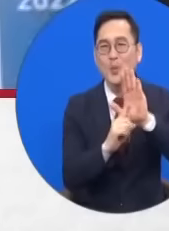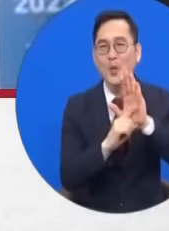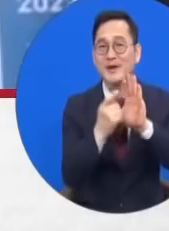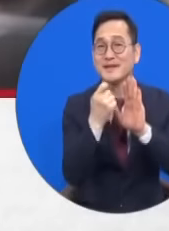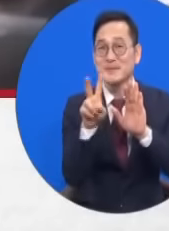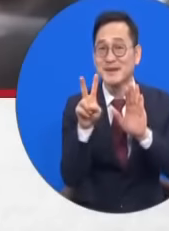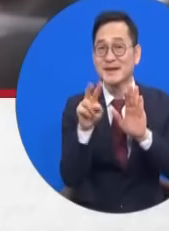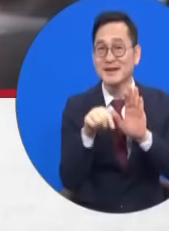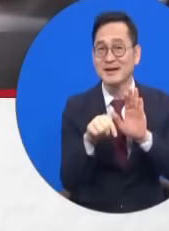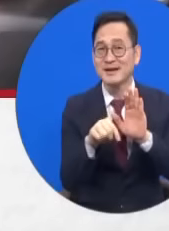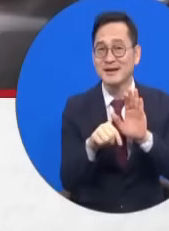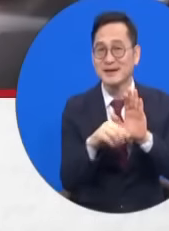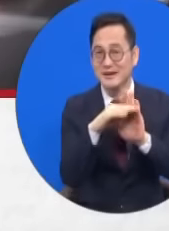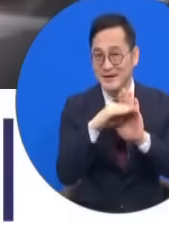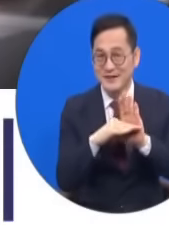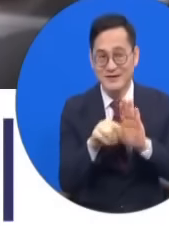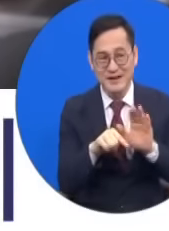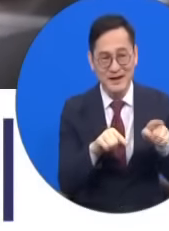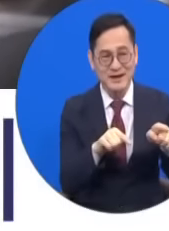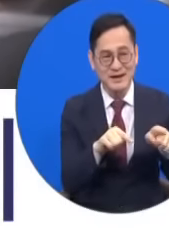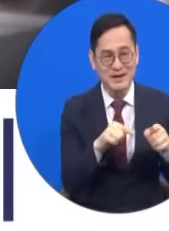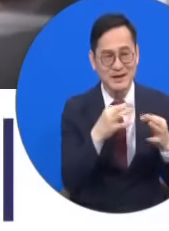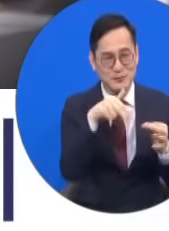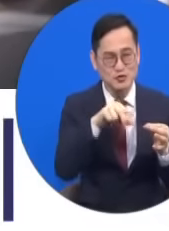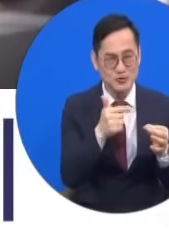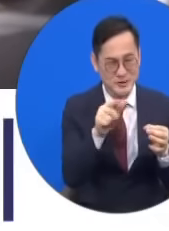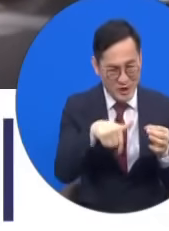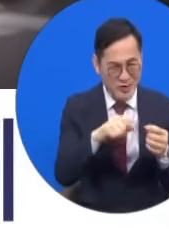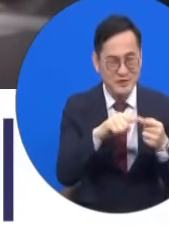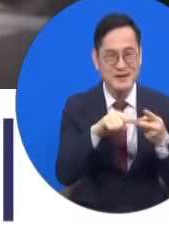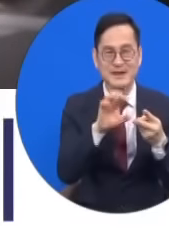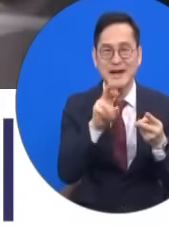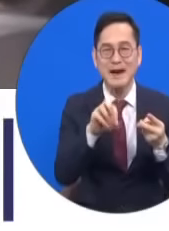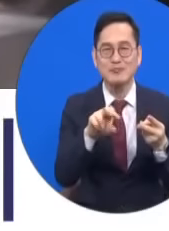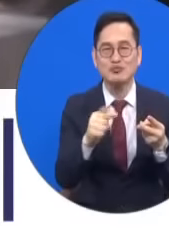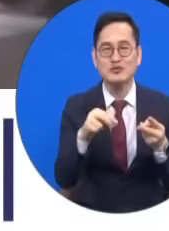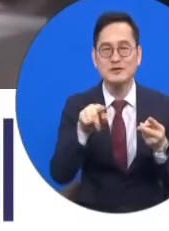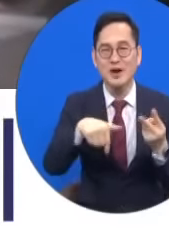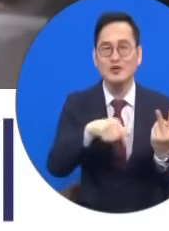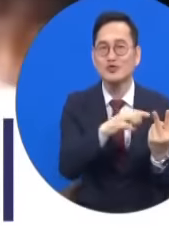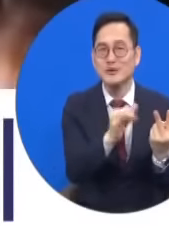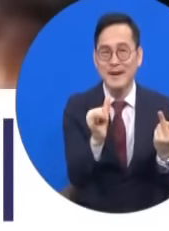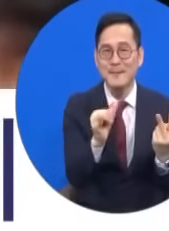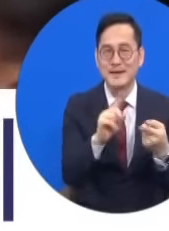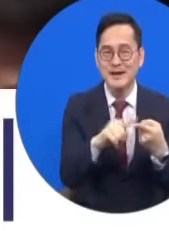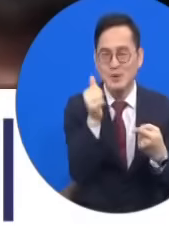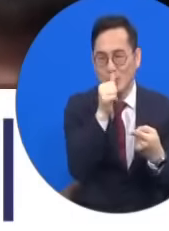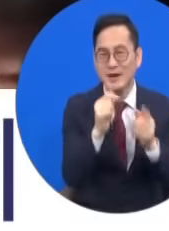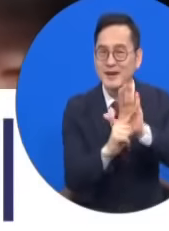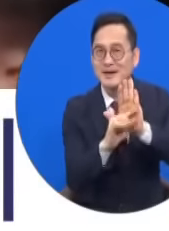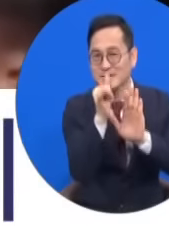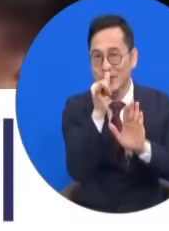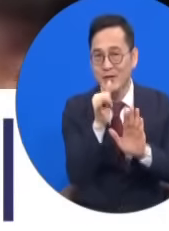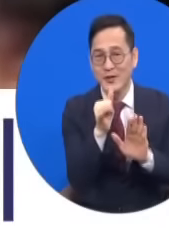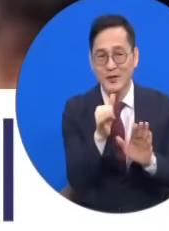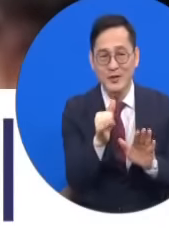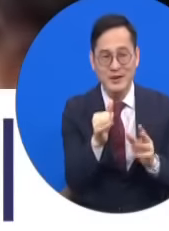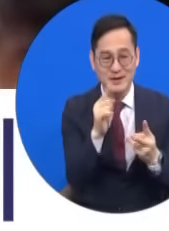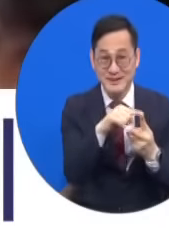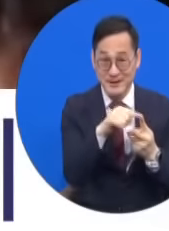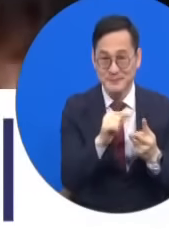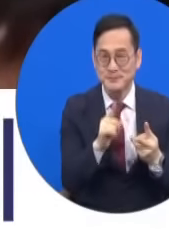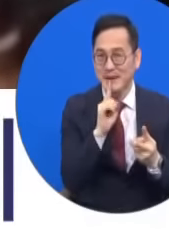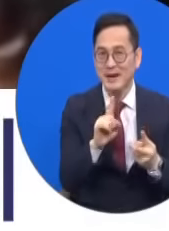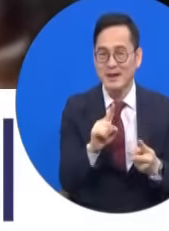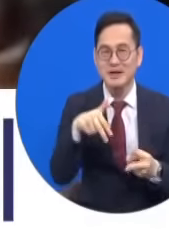같아요. 거기에 김준혁, 양문석 두 사람이 나와 있더라고요. 거기서 그 김준혁 씨가 이렇게 얘기를 합니다.